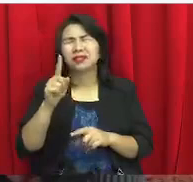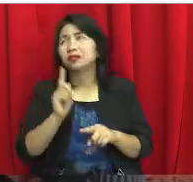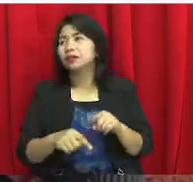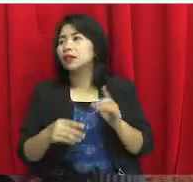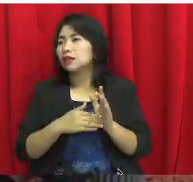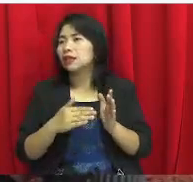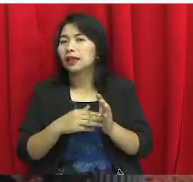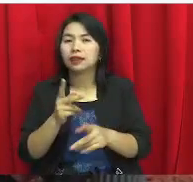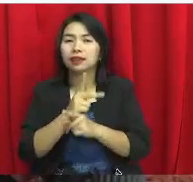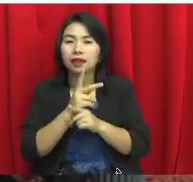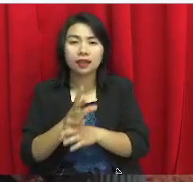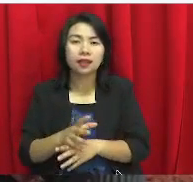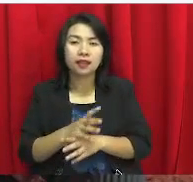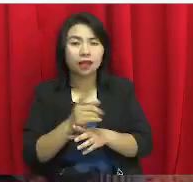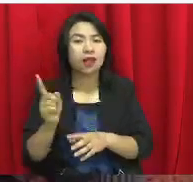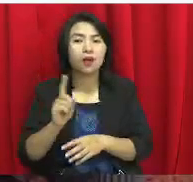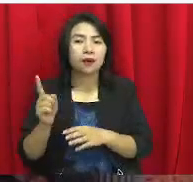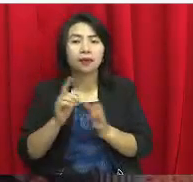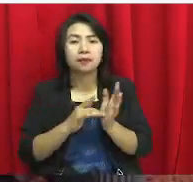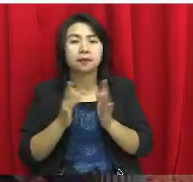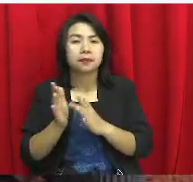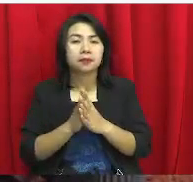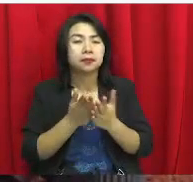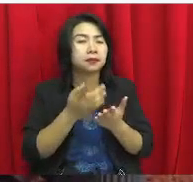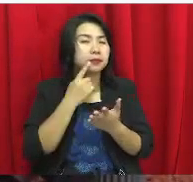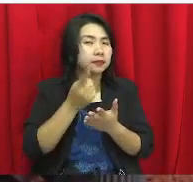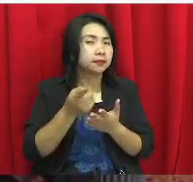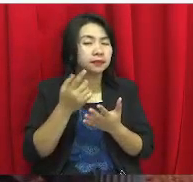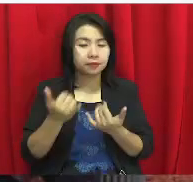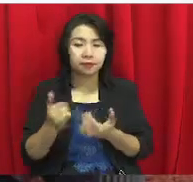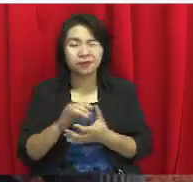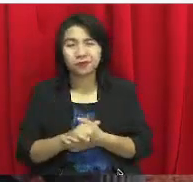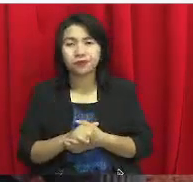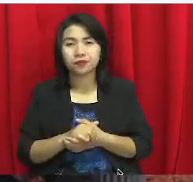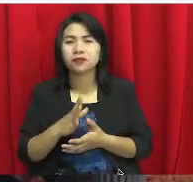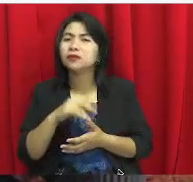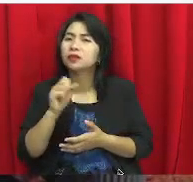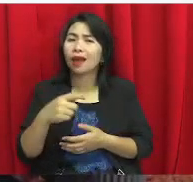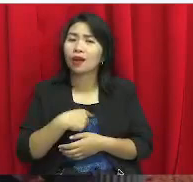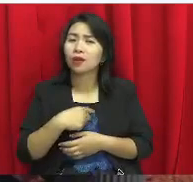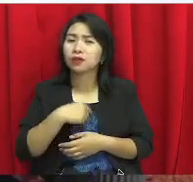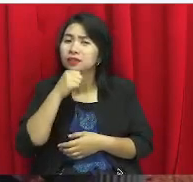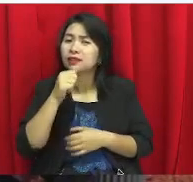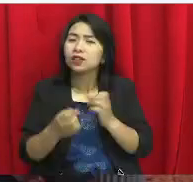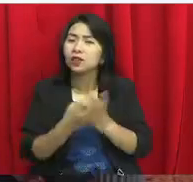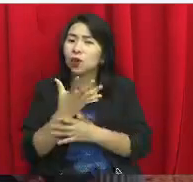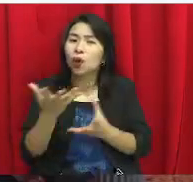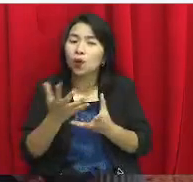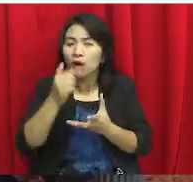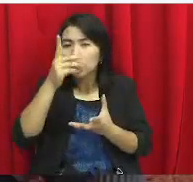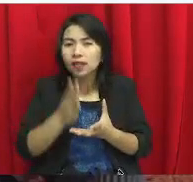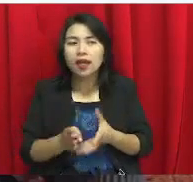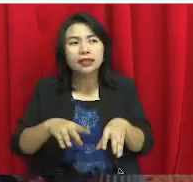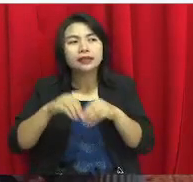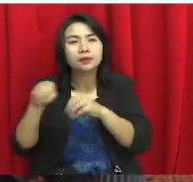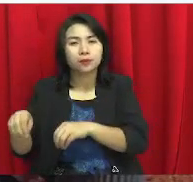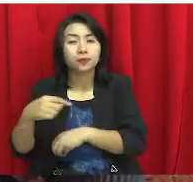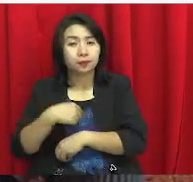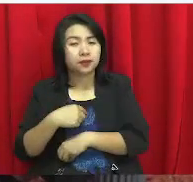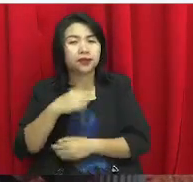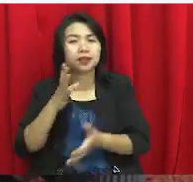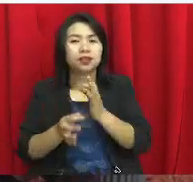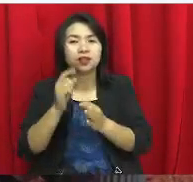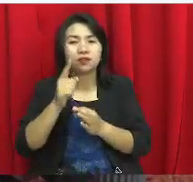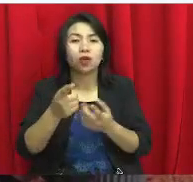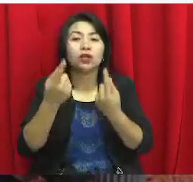mga standards na binibigay ng salita ng Diyos. Hindi ka lalago sa simbahan kung saan ka inilagay ng Diyos kapag